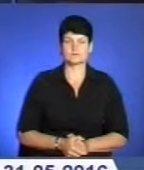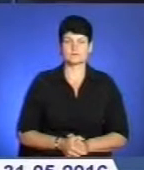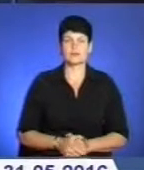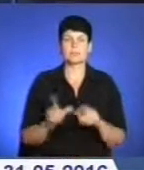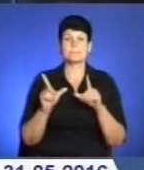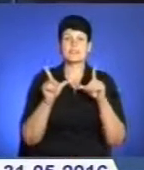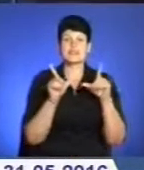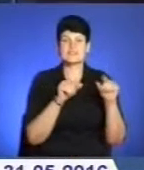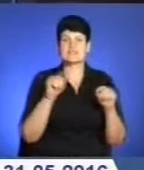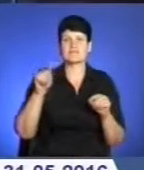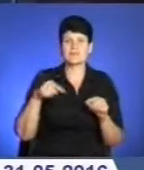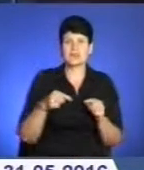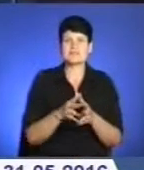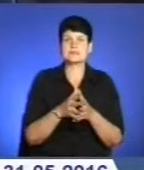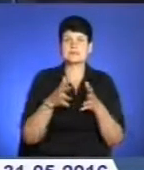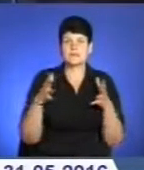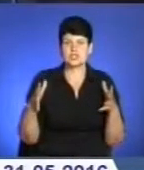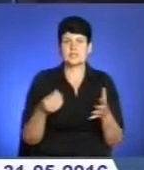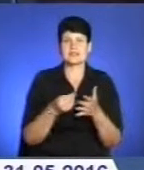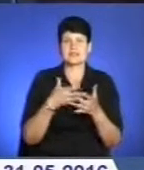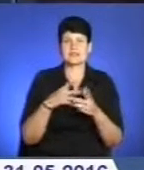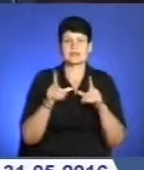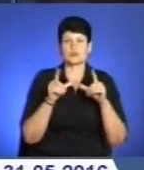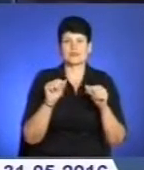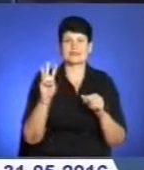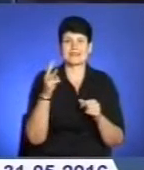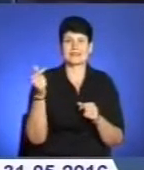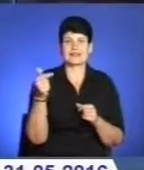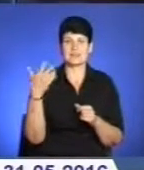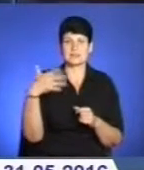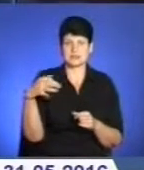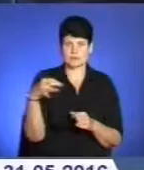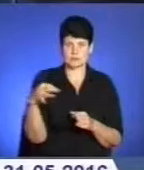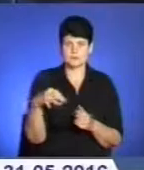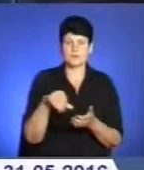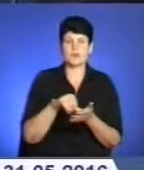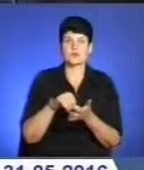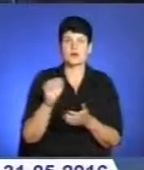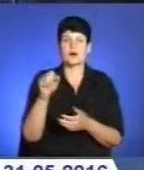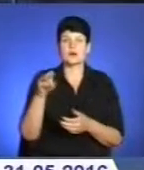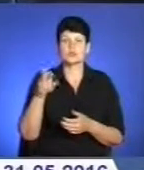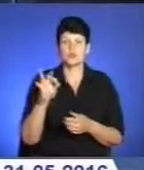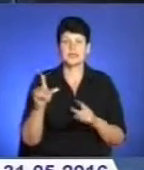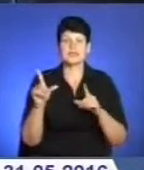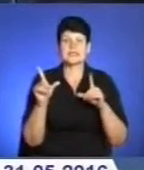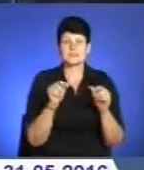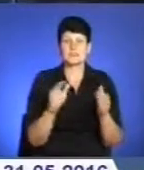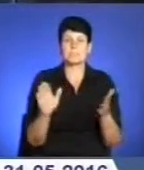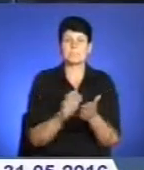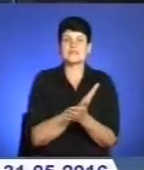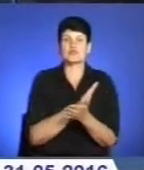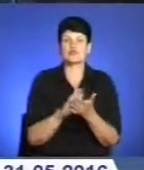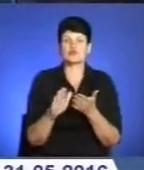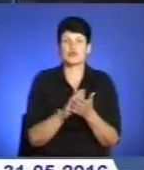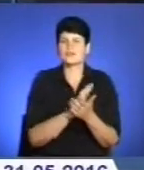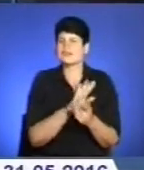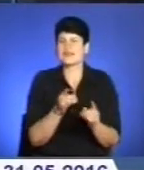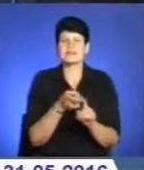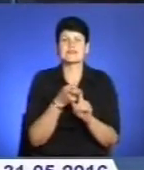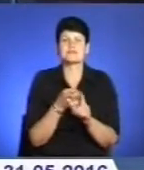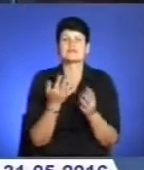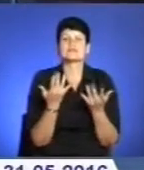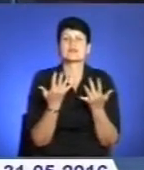Перевізники вимагають збільшити тарифи на проїзд до 3 гривень 50 копійок, а учасники АТО їздитимуть безкоштовно, незалежно від того,